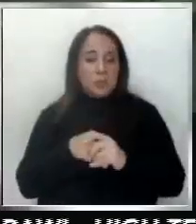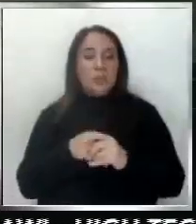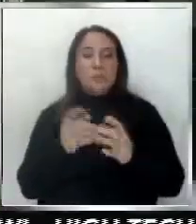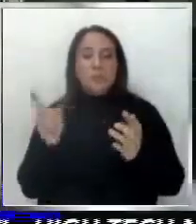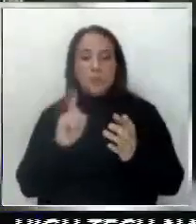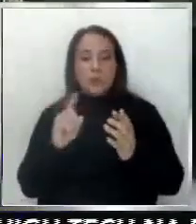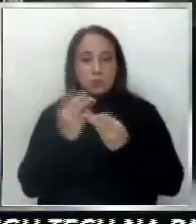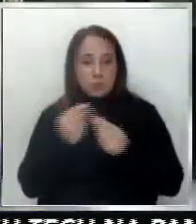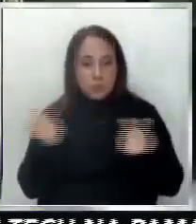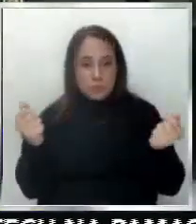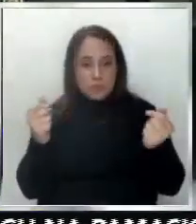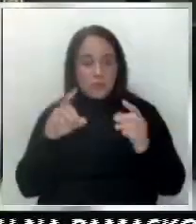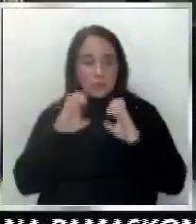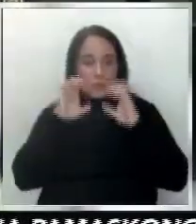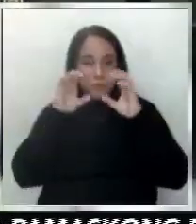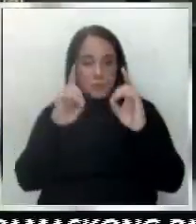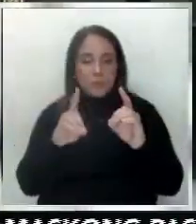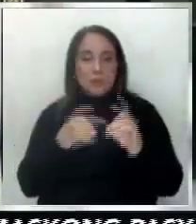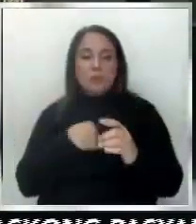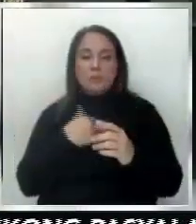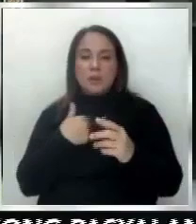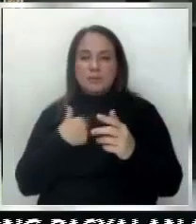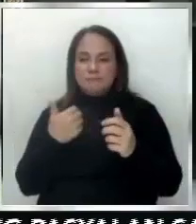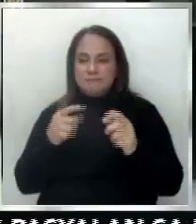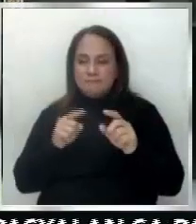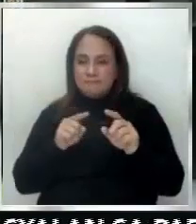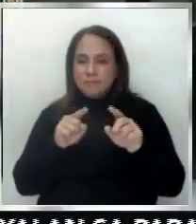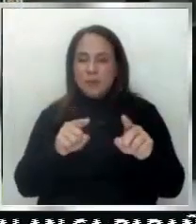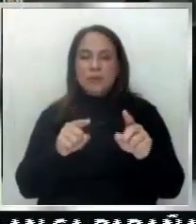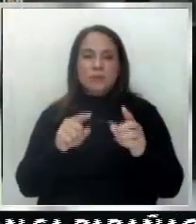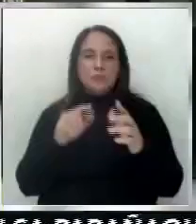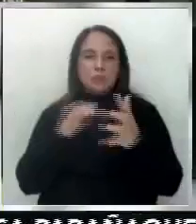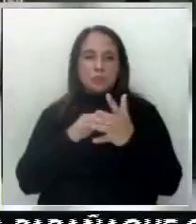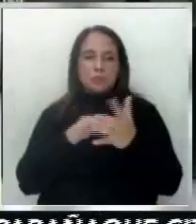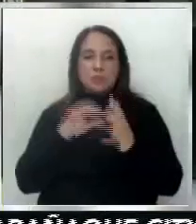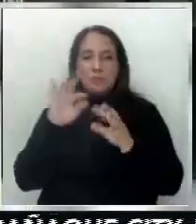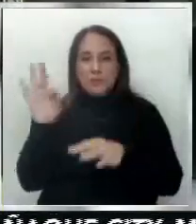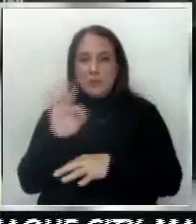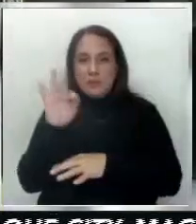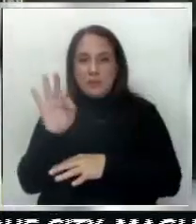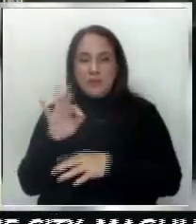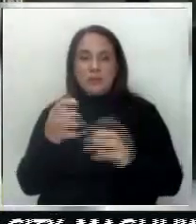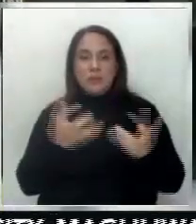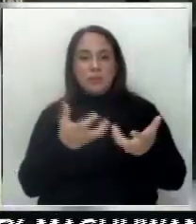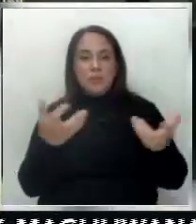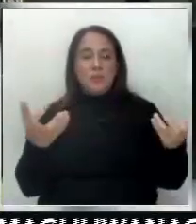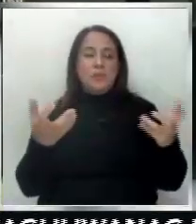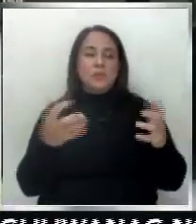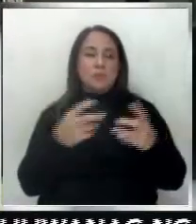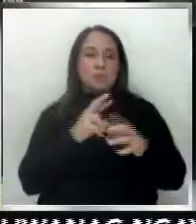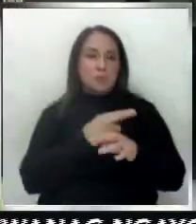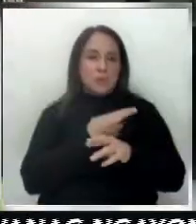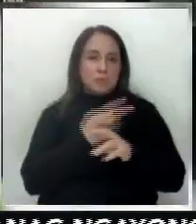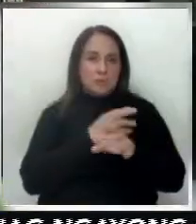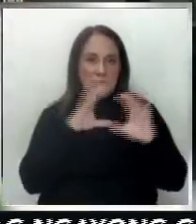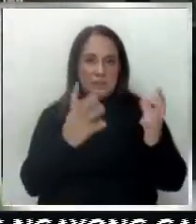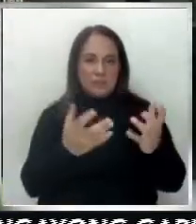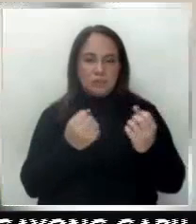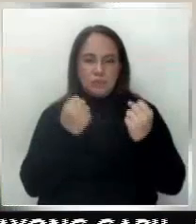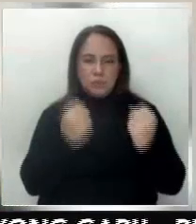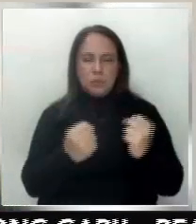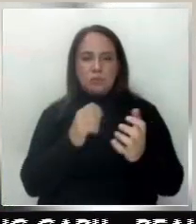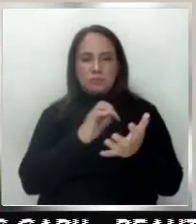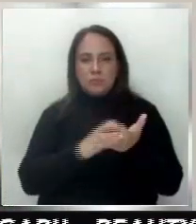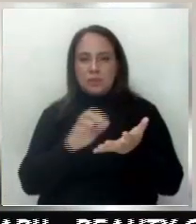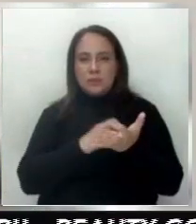DepEd, paghahabol sa pag-aaral tuwing Biyernes na hiwalay pa sa regular na klase at pinaigding na pagsasanay sa mga guro.